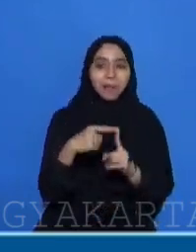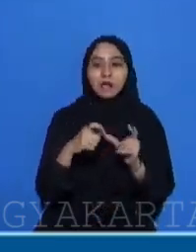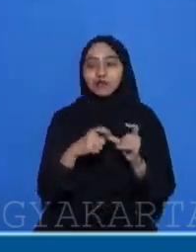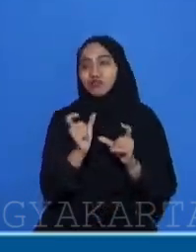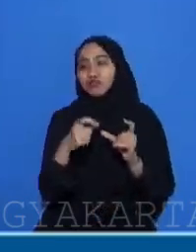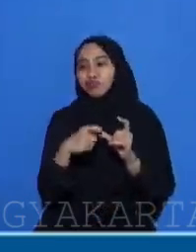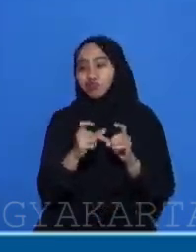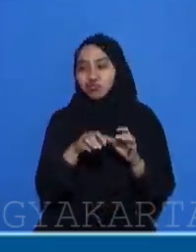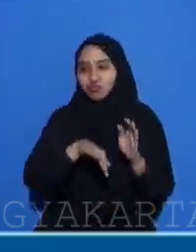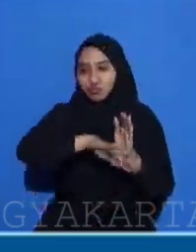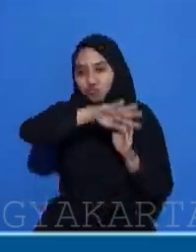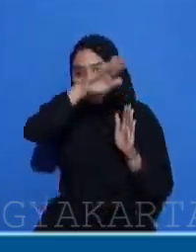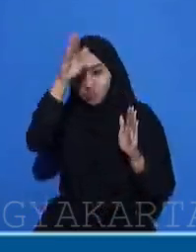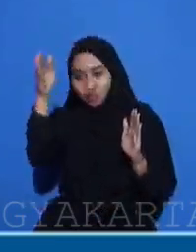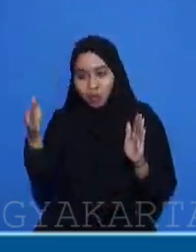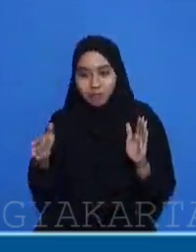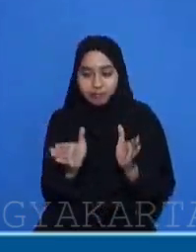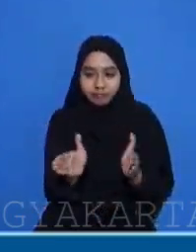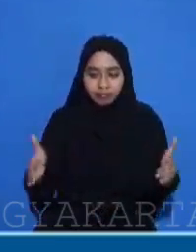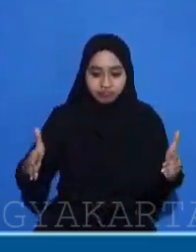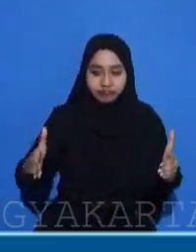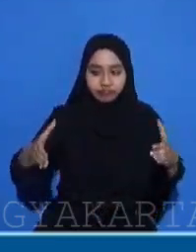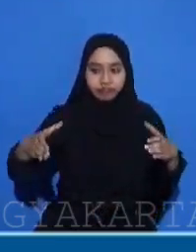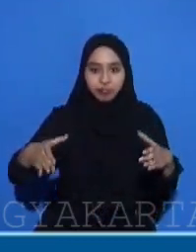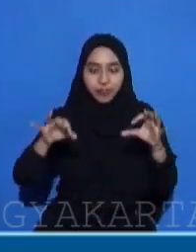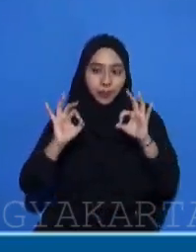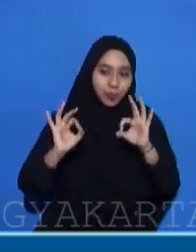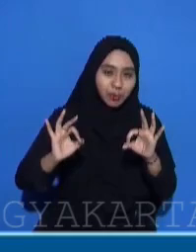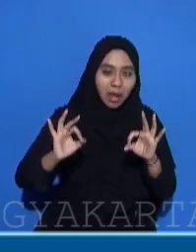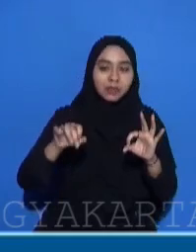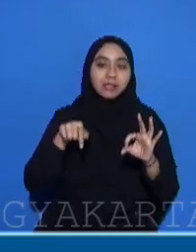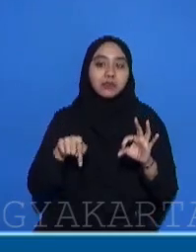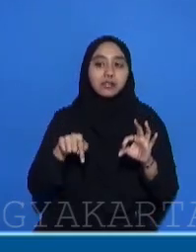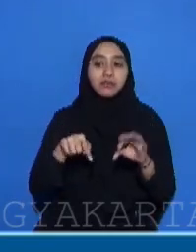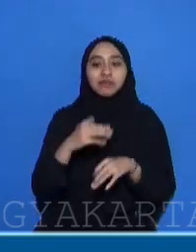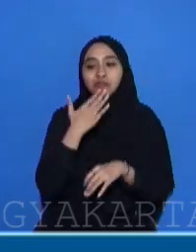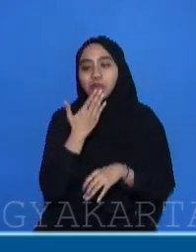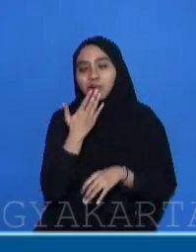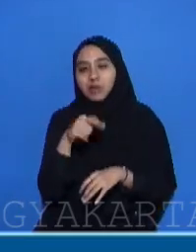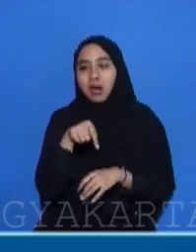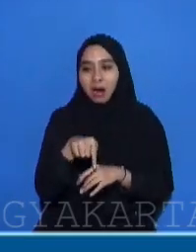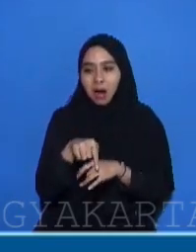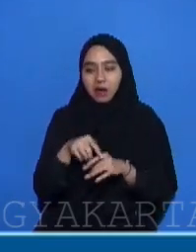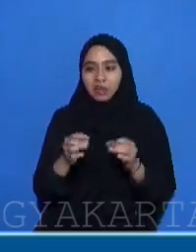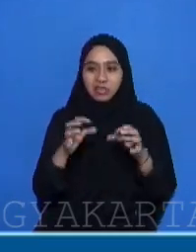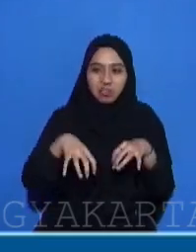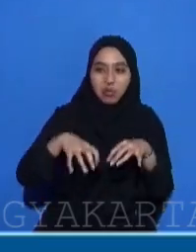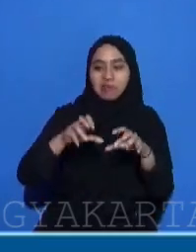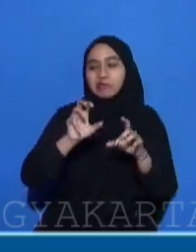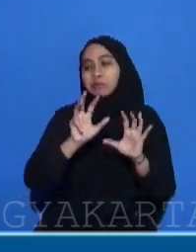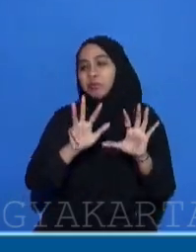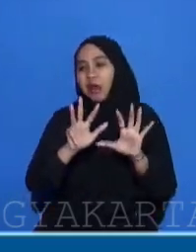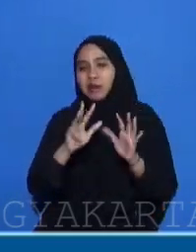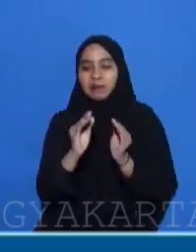kandang ingkang pas Lan Seke kangge gesangipun indukaneki Menik saged nigan sewgo S sawetawis